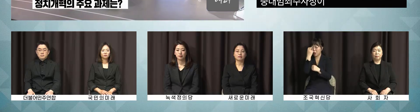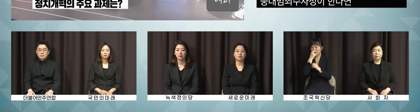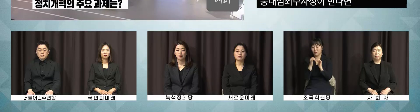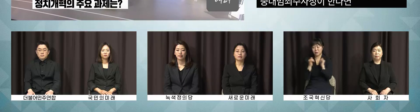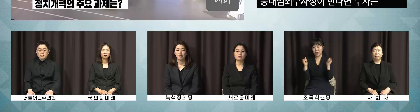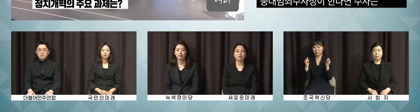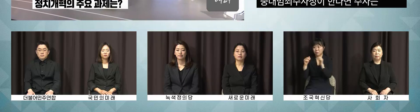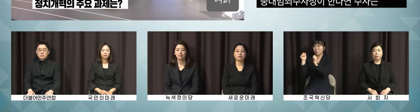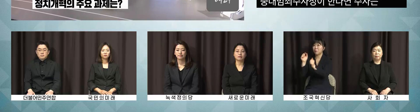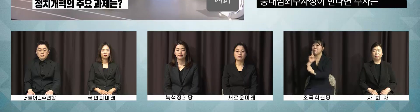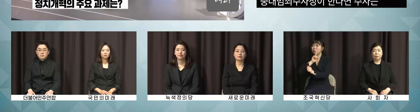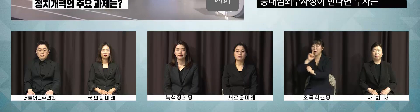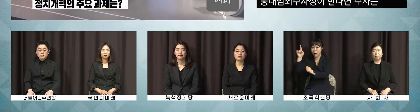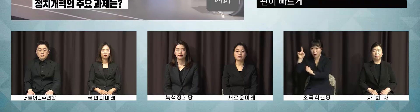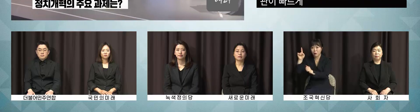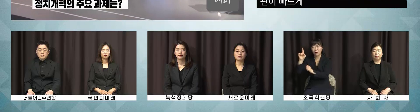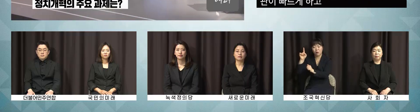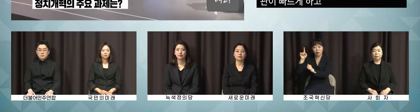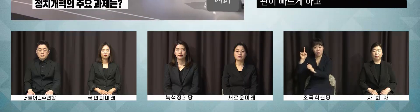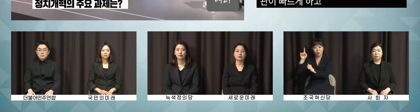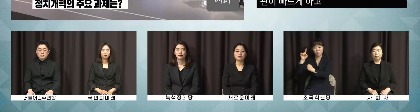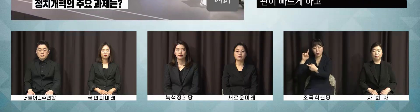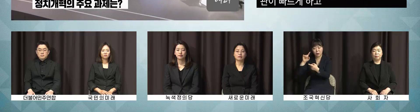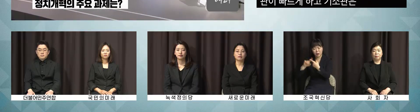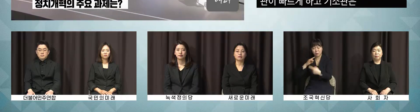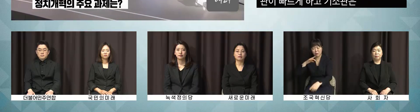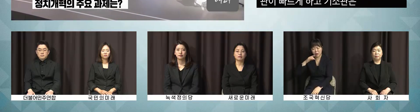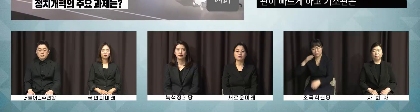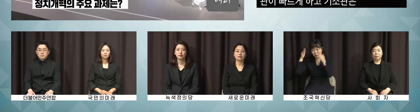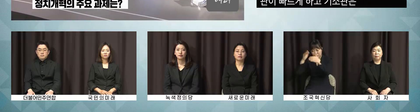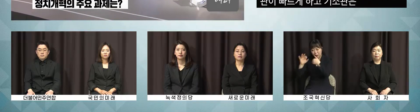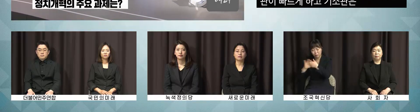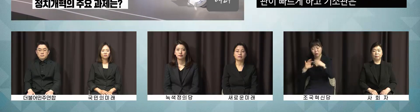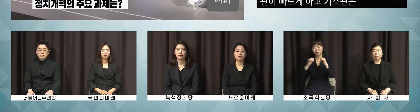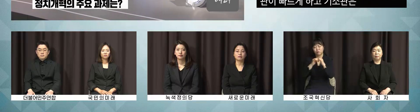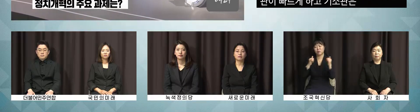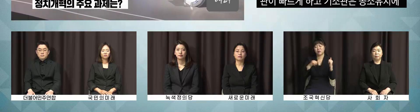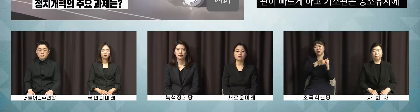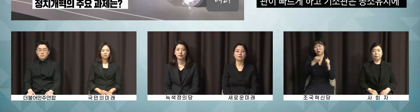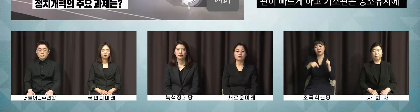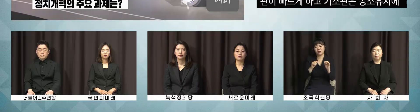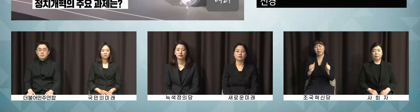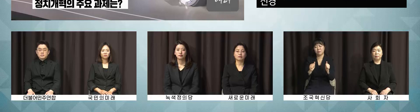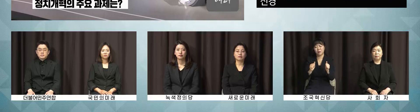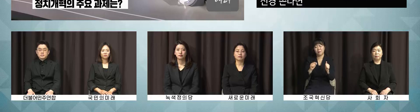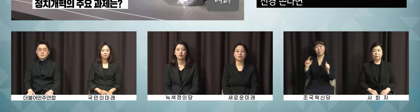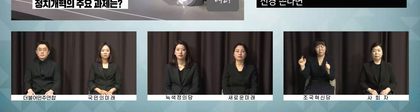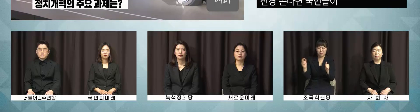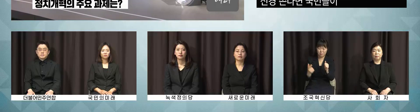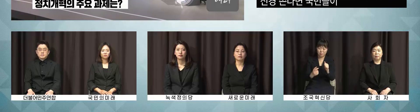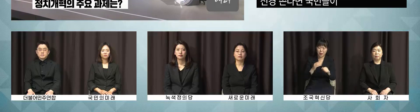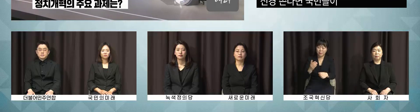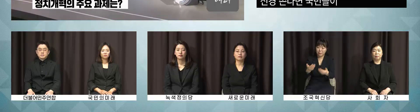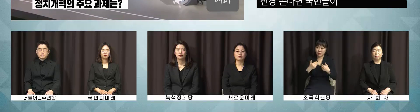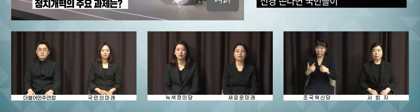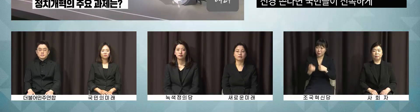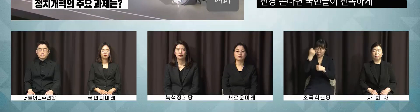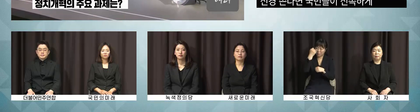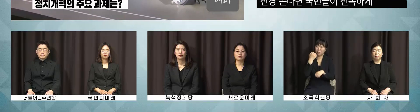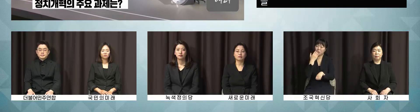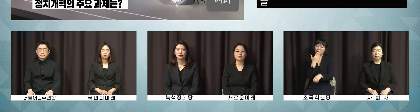검사는 기소와 공소 유지에 신경을 쓴다면 국민들의 신속하게 재판받을 권리는 오히려 잘 보장될